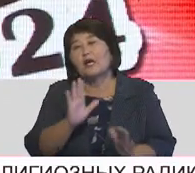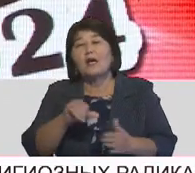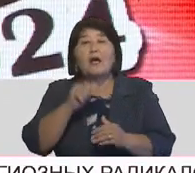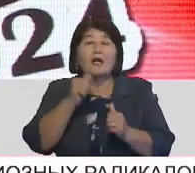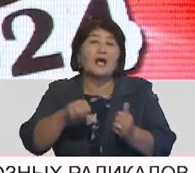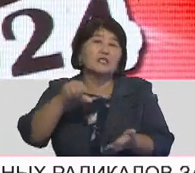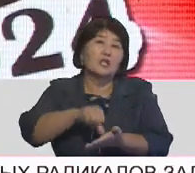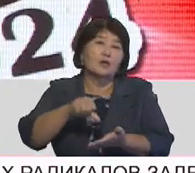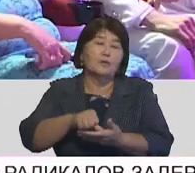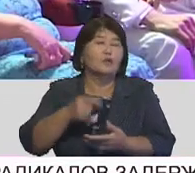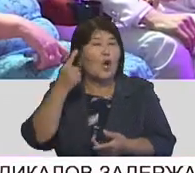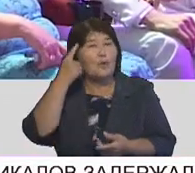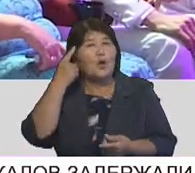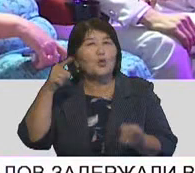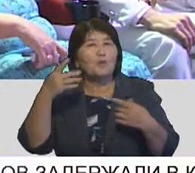Каждое выступление